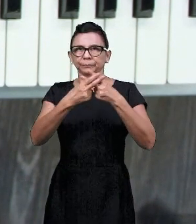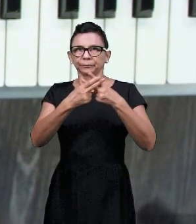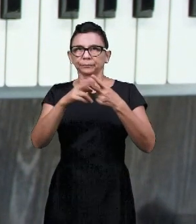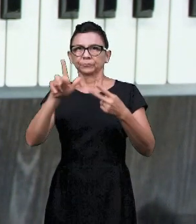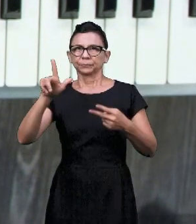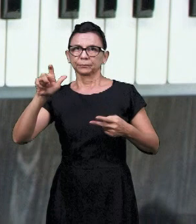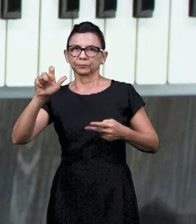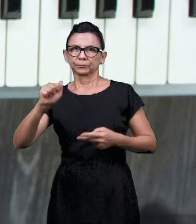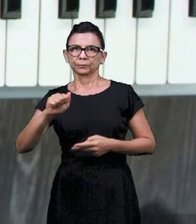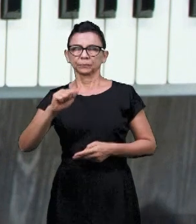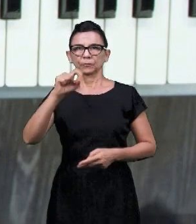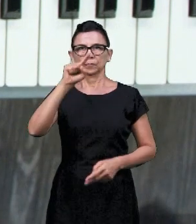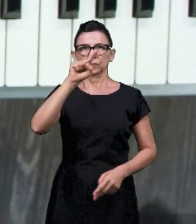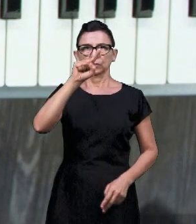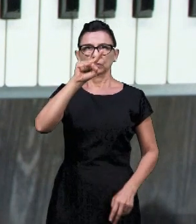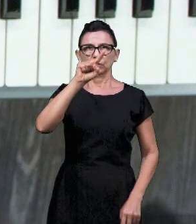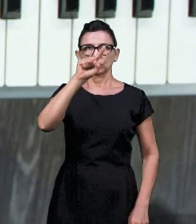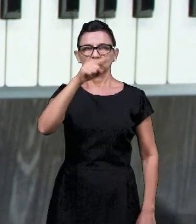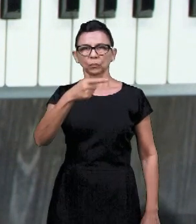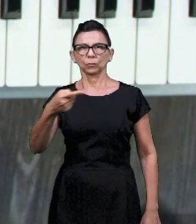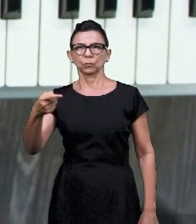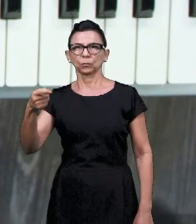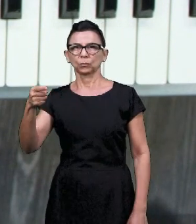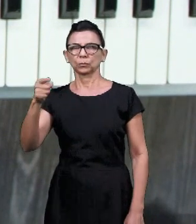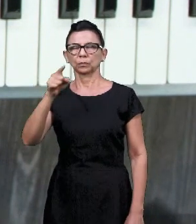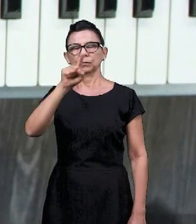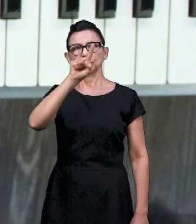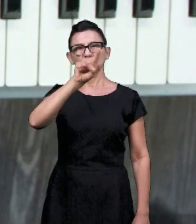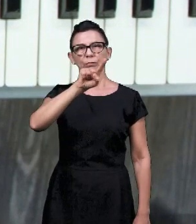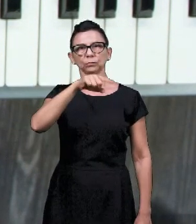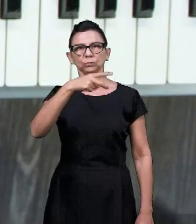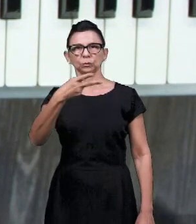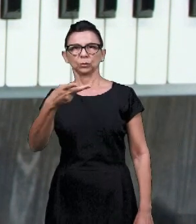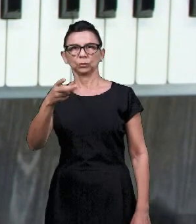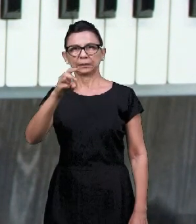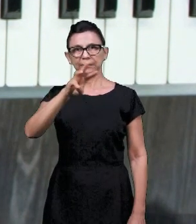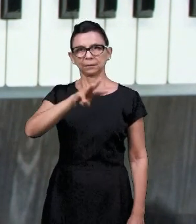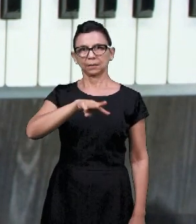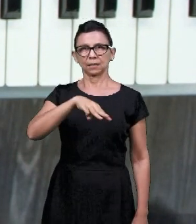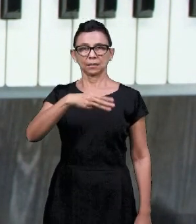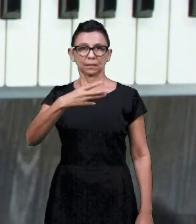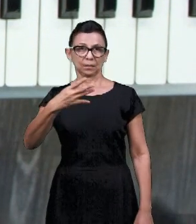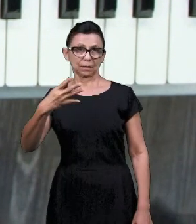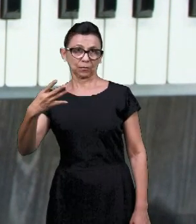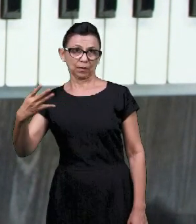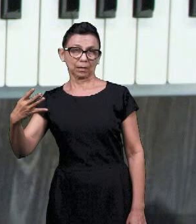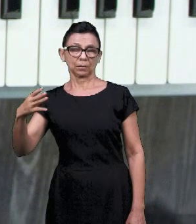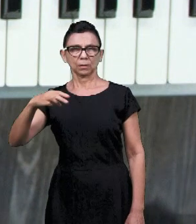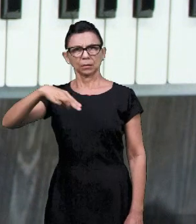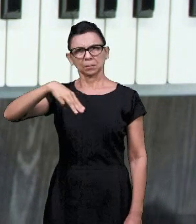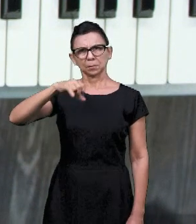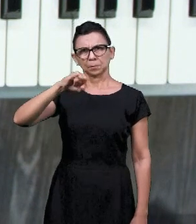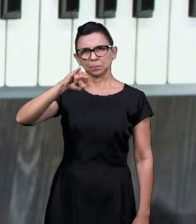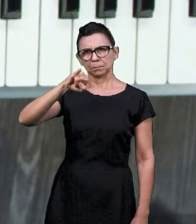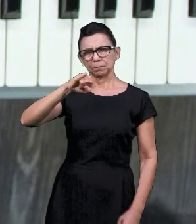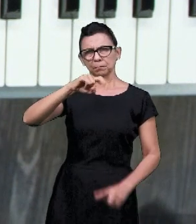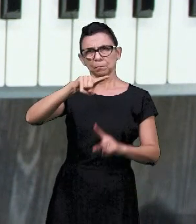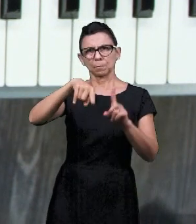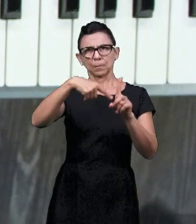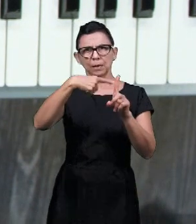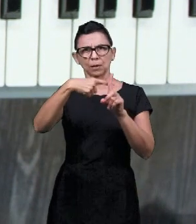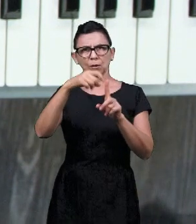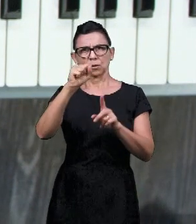1, 2, 3, 4. Mi maior. Mi, Sol